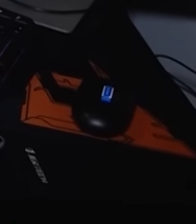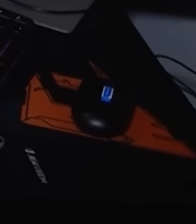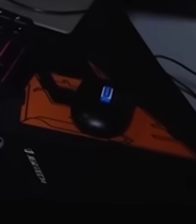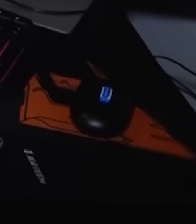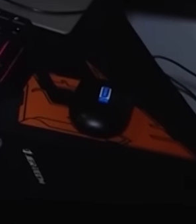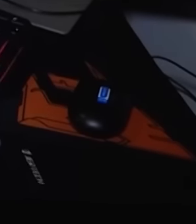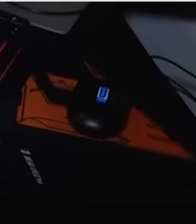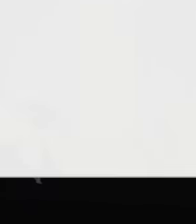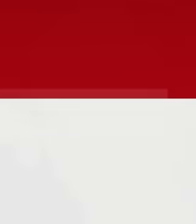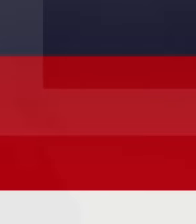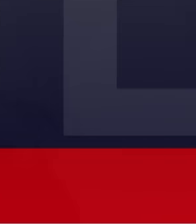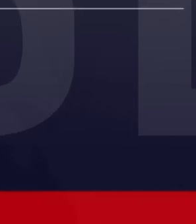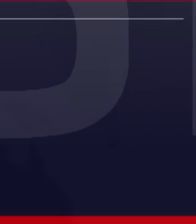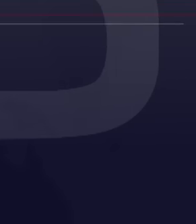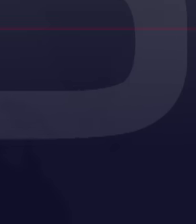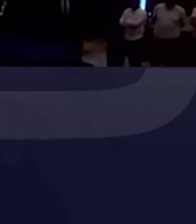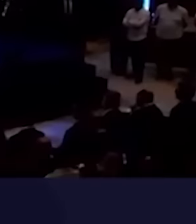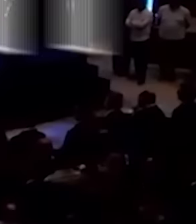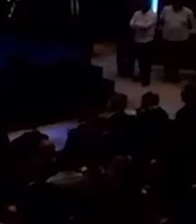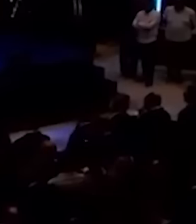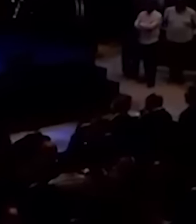կործածել։